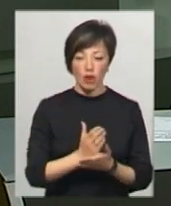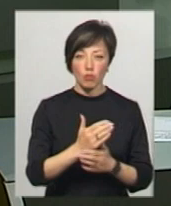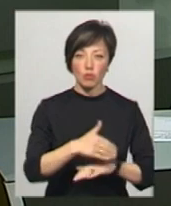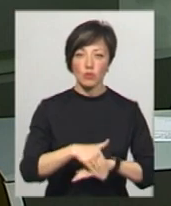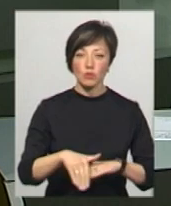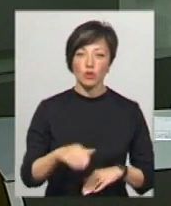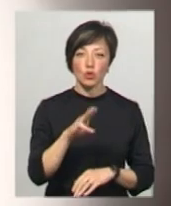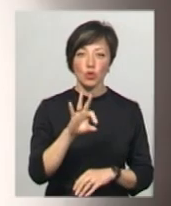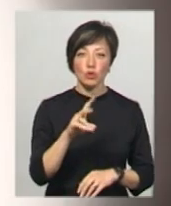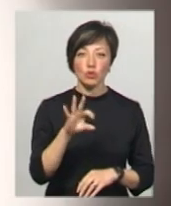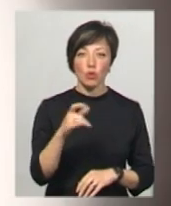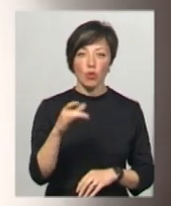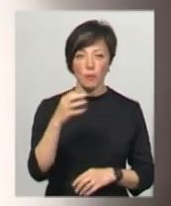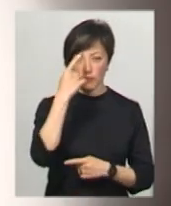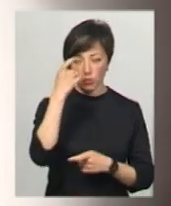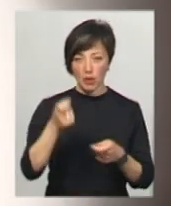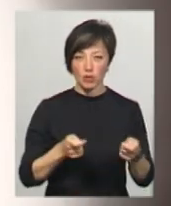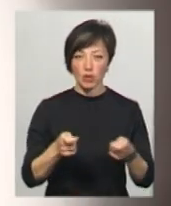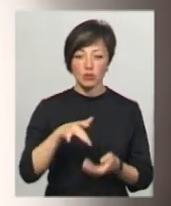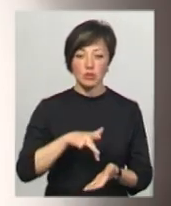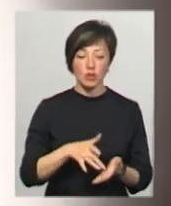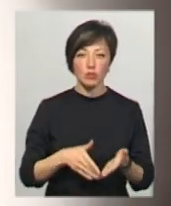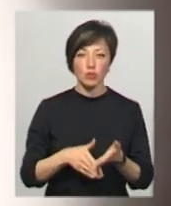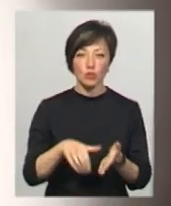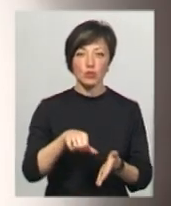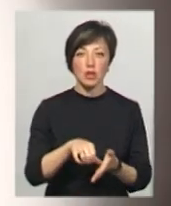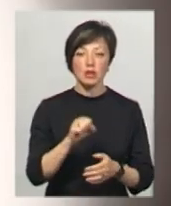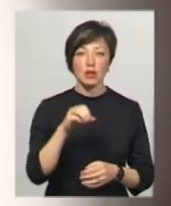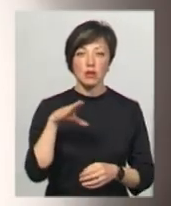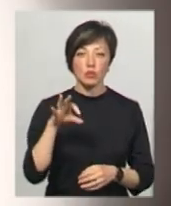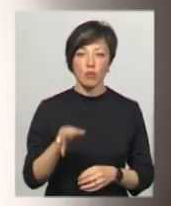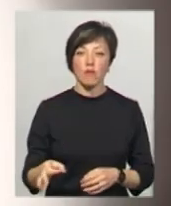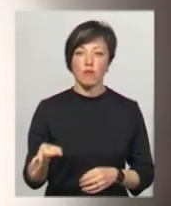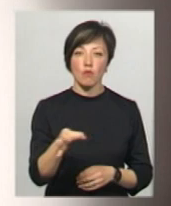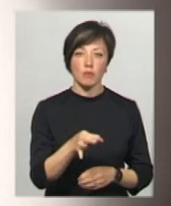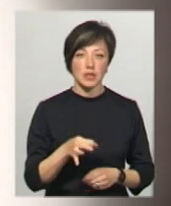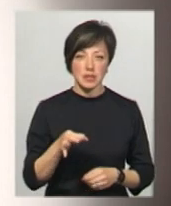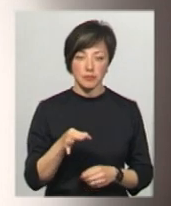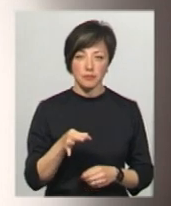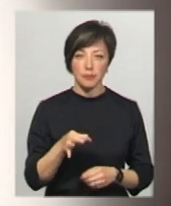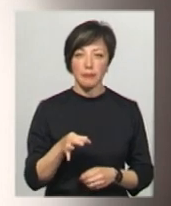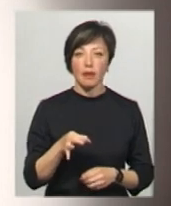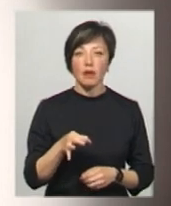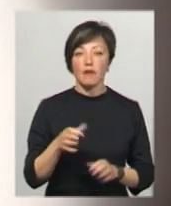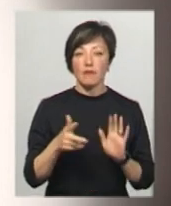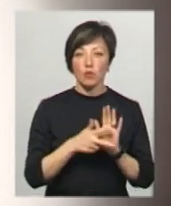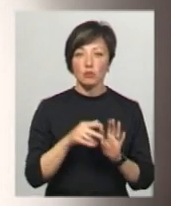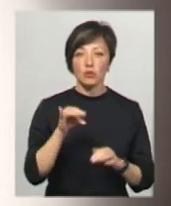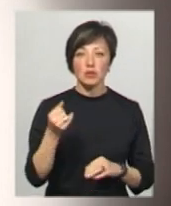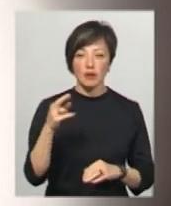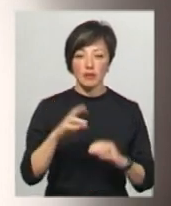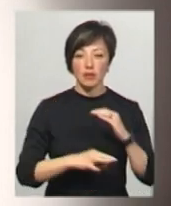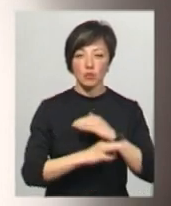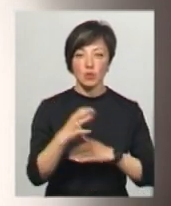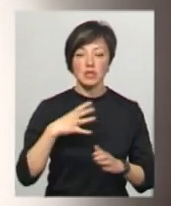вулиці Толстого. Про це повідомила координатор Центру допомоги учасникам АТО в області Наталія Дзекар. Нагадаю, 8 травня на